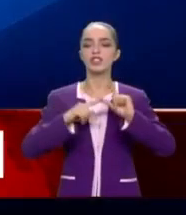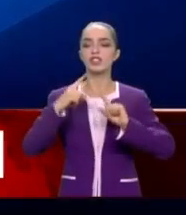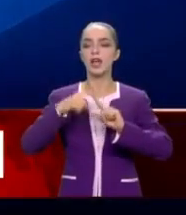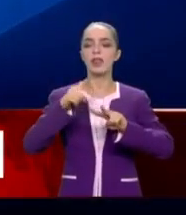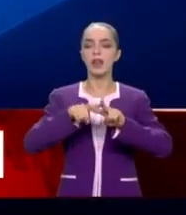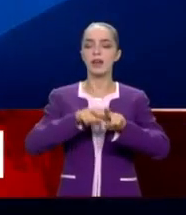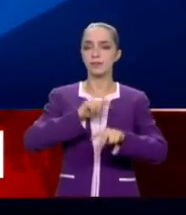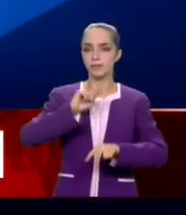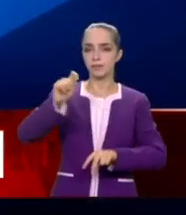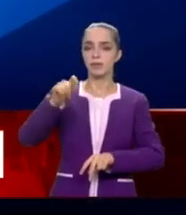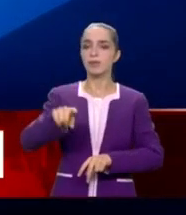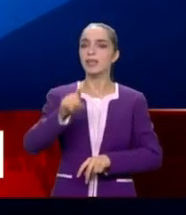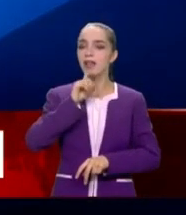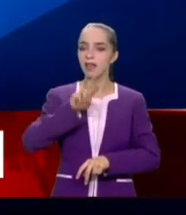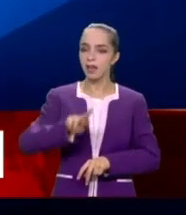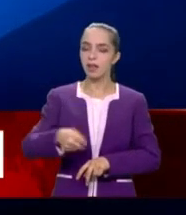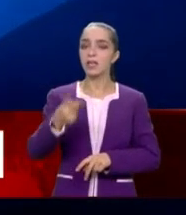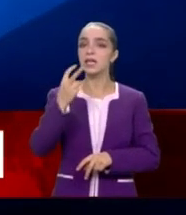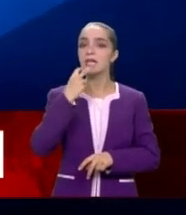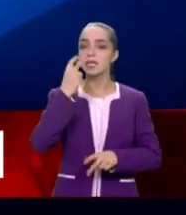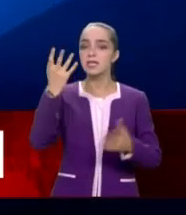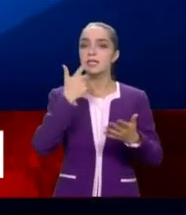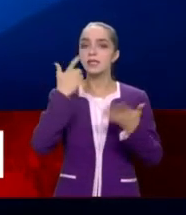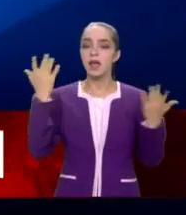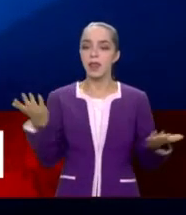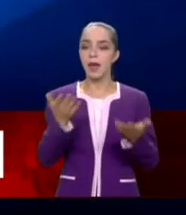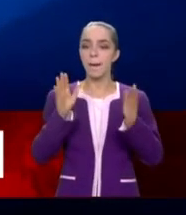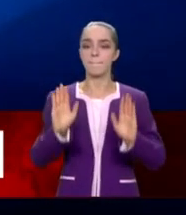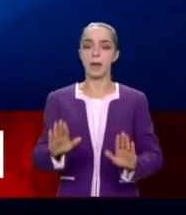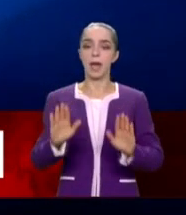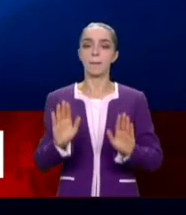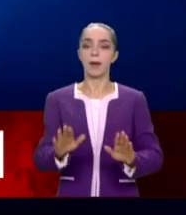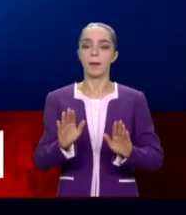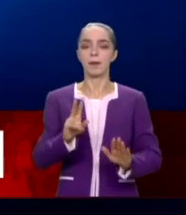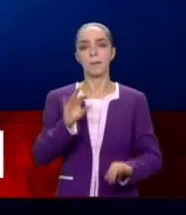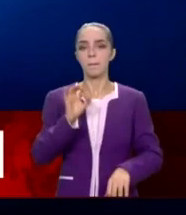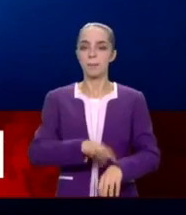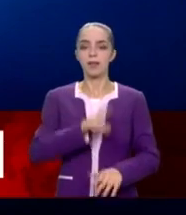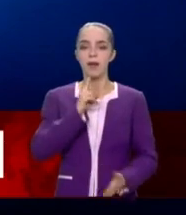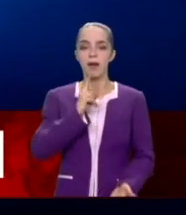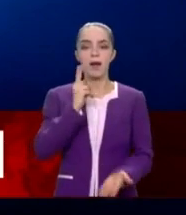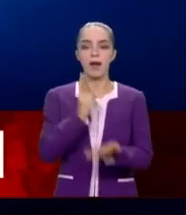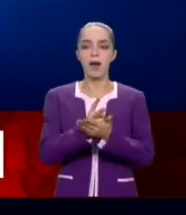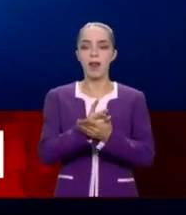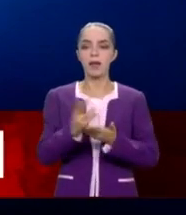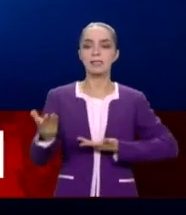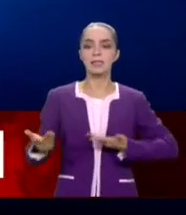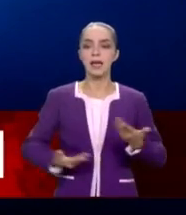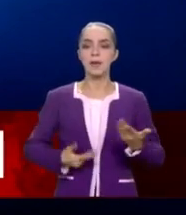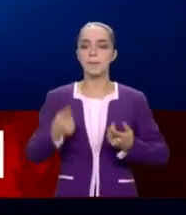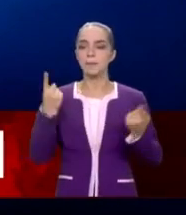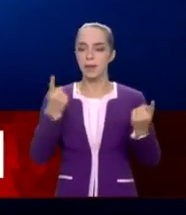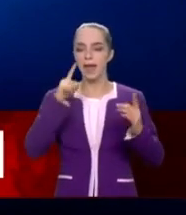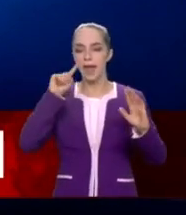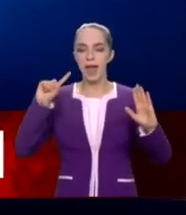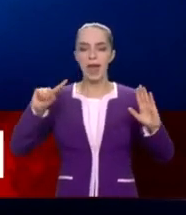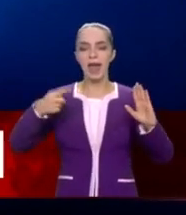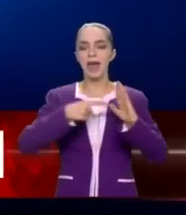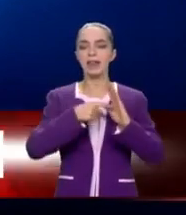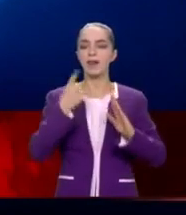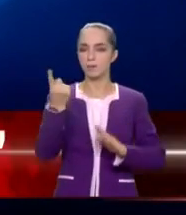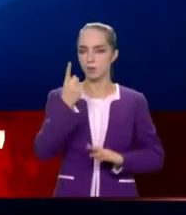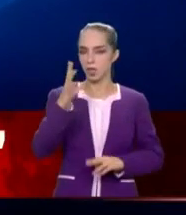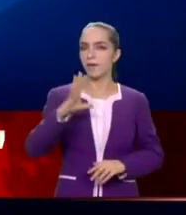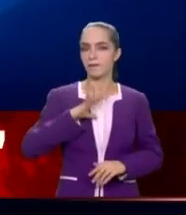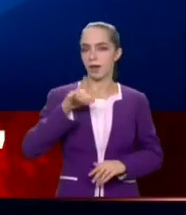seslendi. Yaklaşık 2 yıldır bekletilen bu davanın bir anda karara bağlanarak servis edilmesi maksatlıdır, marazidir, melun bir hevesin